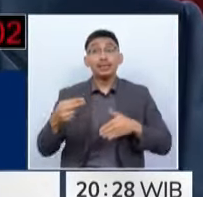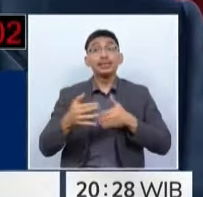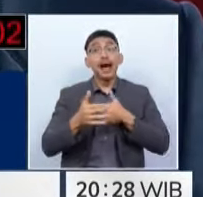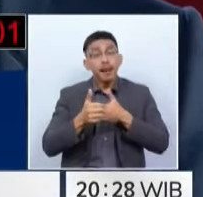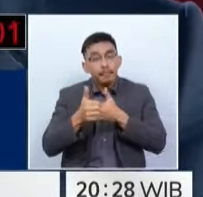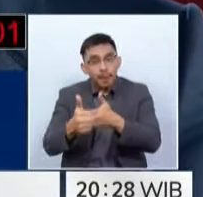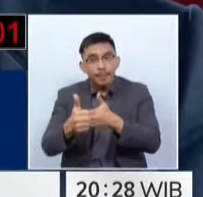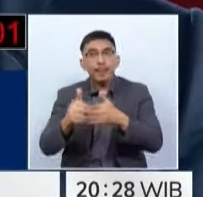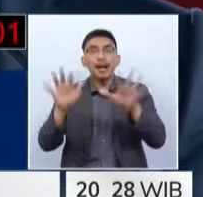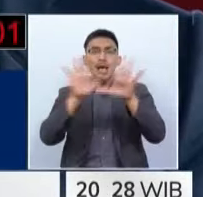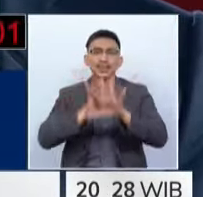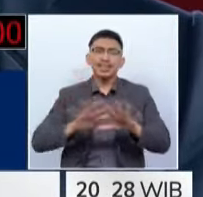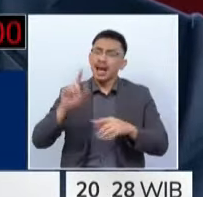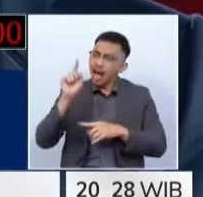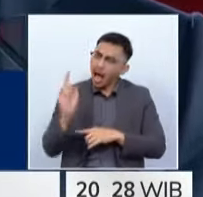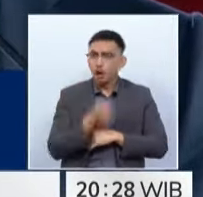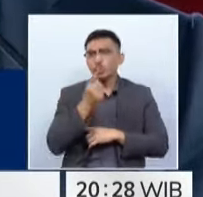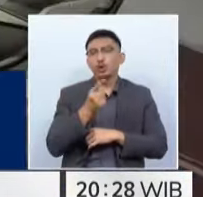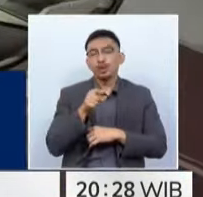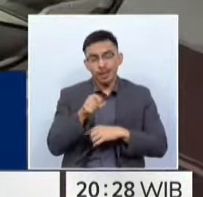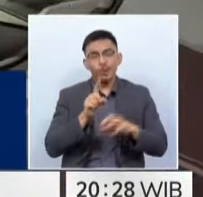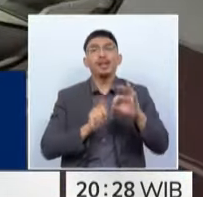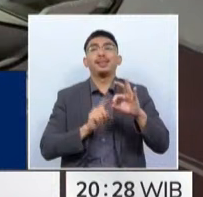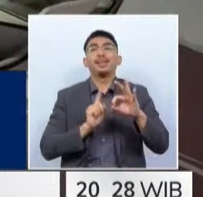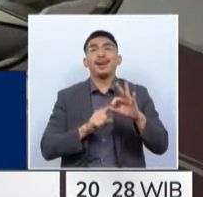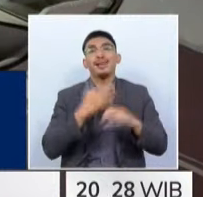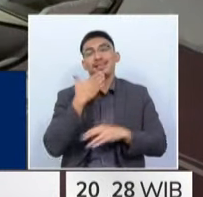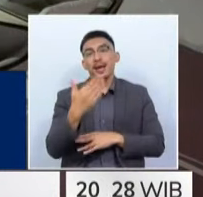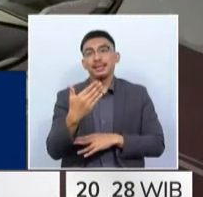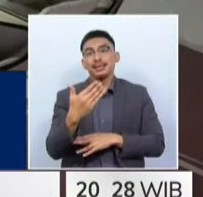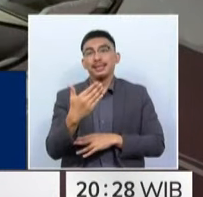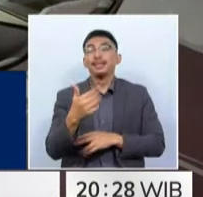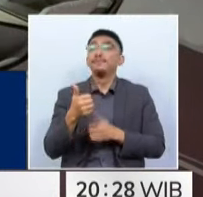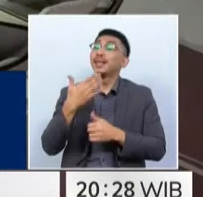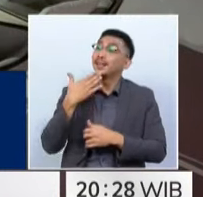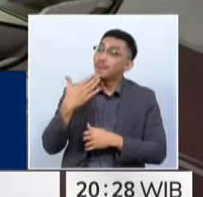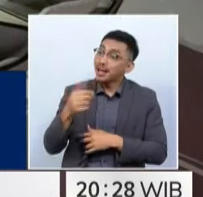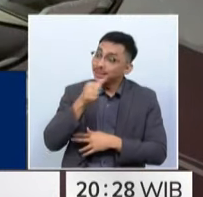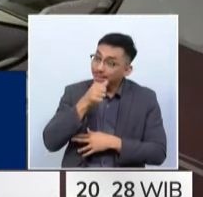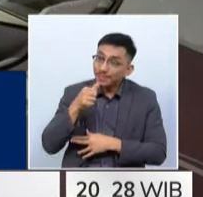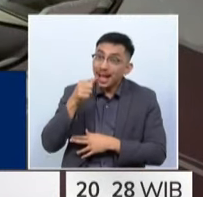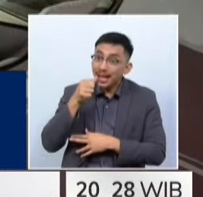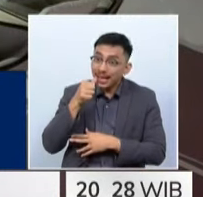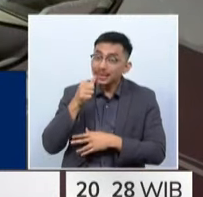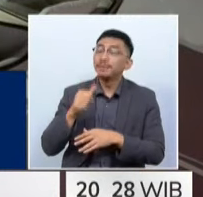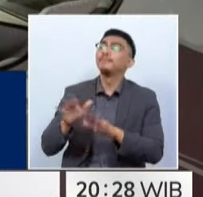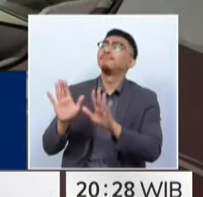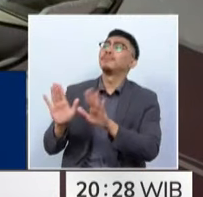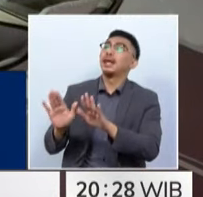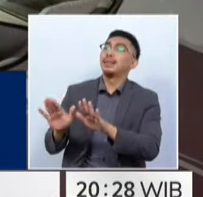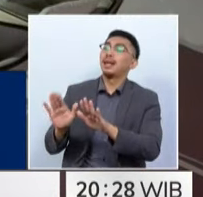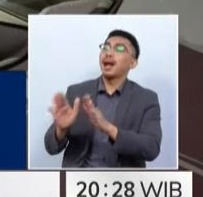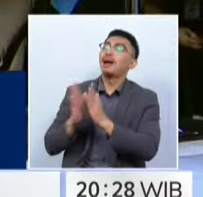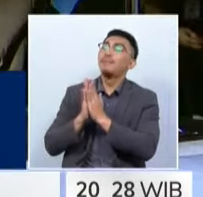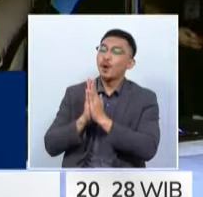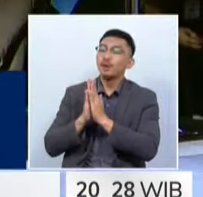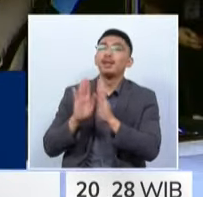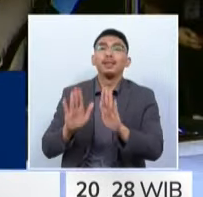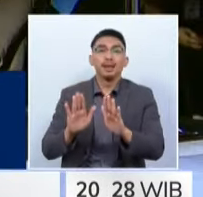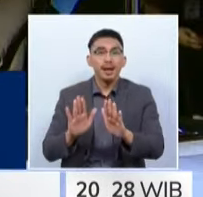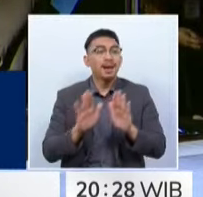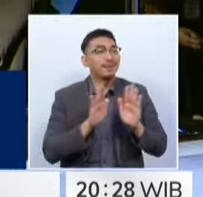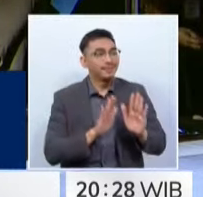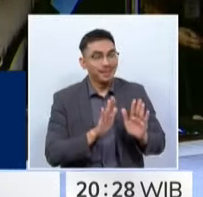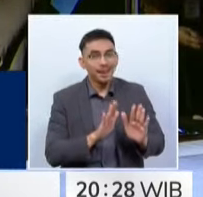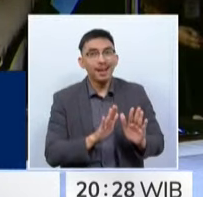kasih baik terima kasih Pak Anis mohon tenang mohon tenang bapak dan ibu sekalian mohon tenang